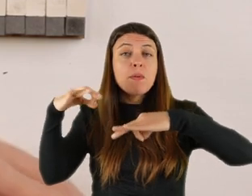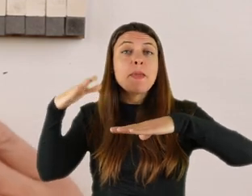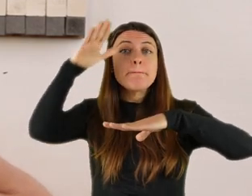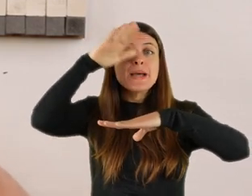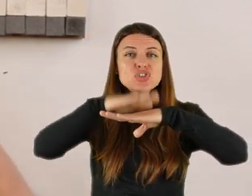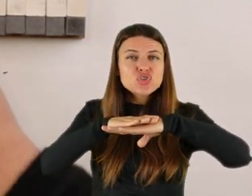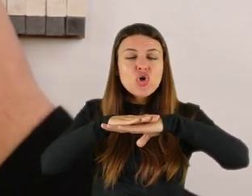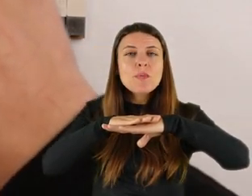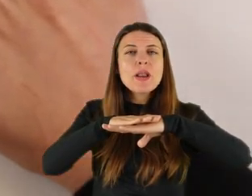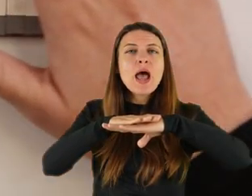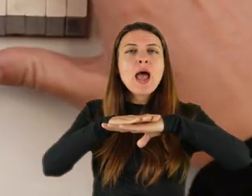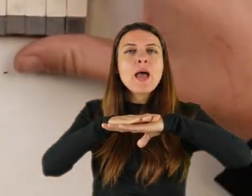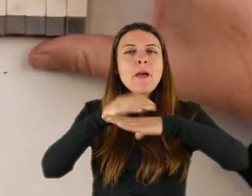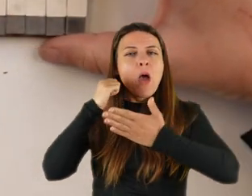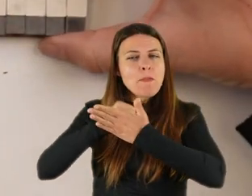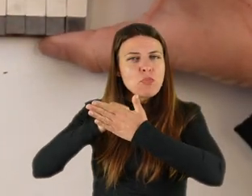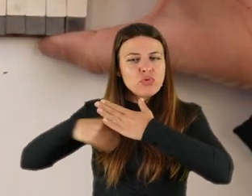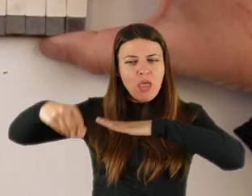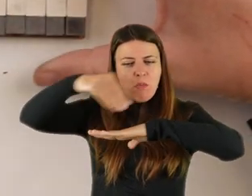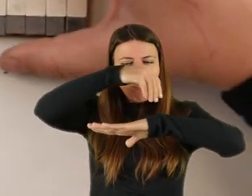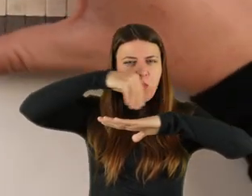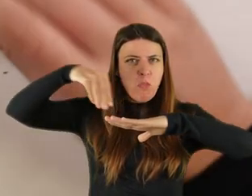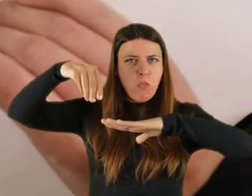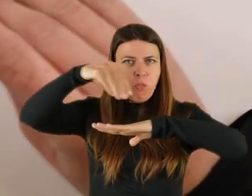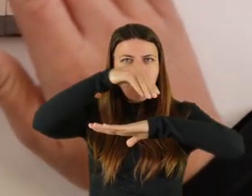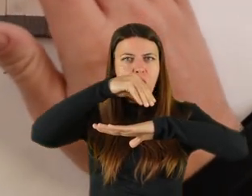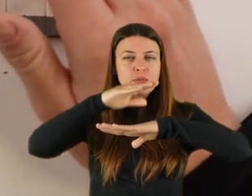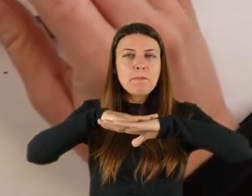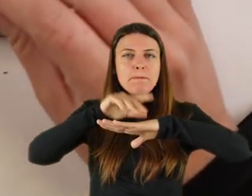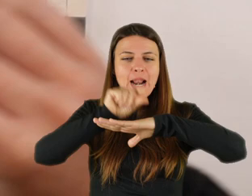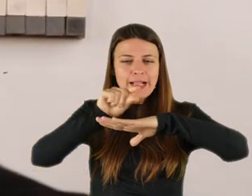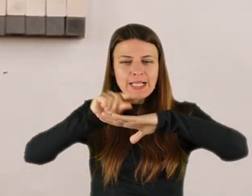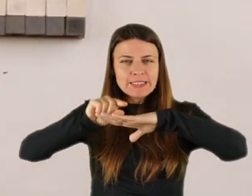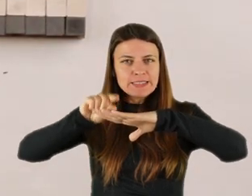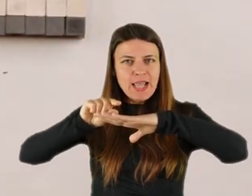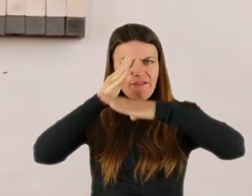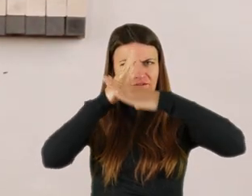de morter en pols per acabar de fixar totes les tesseles i que no es mogués.